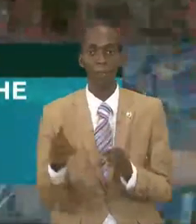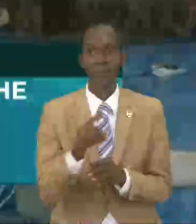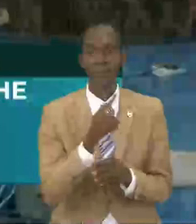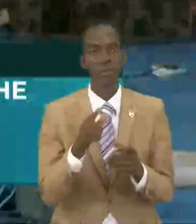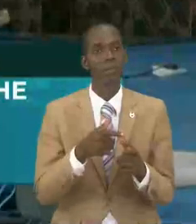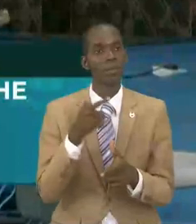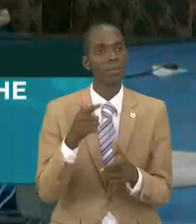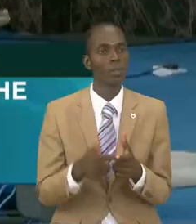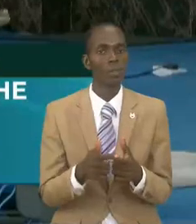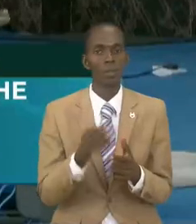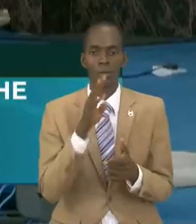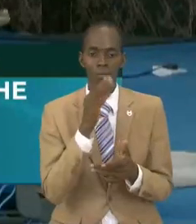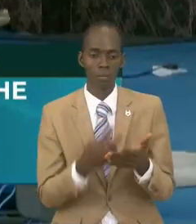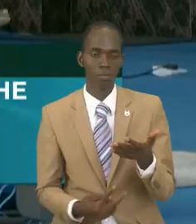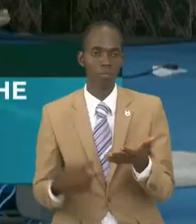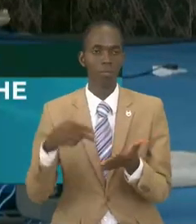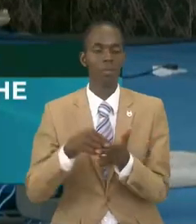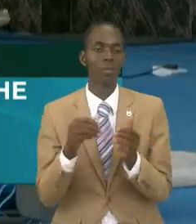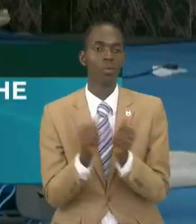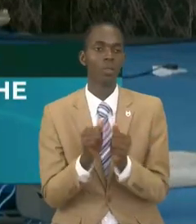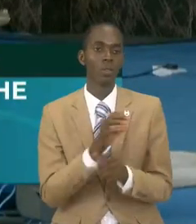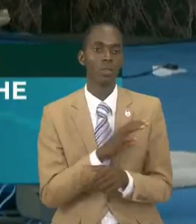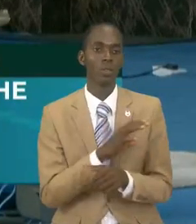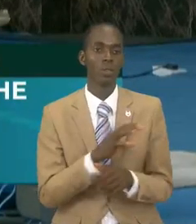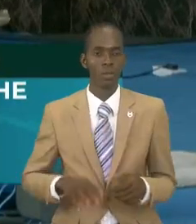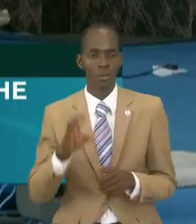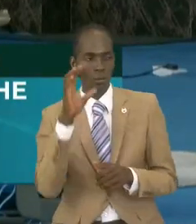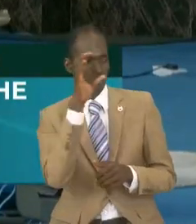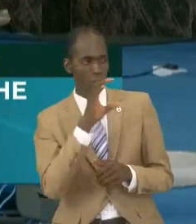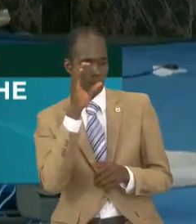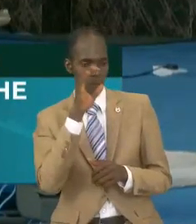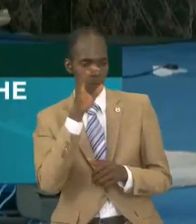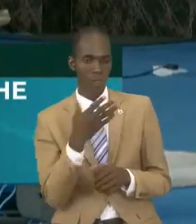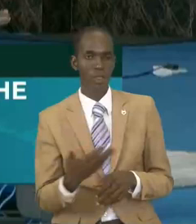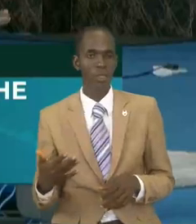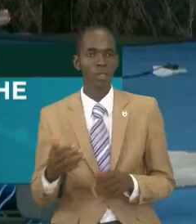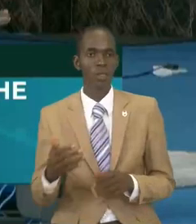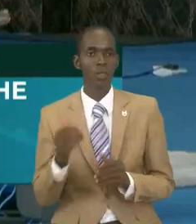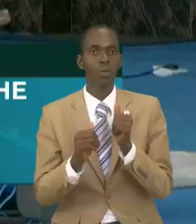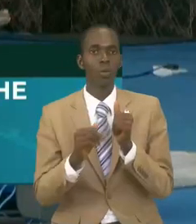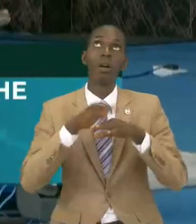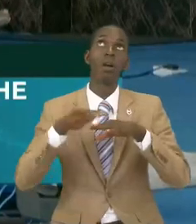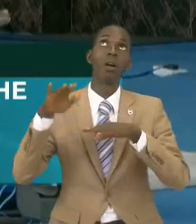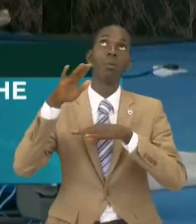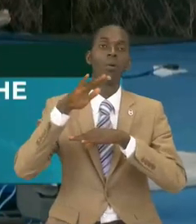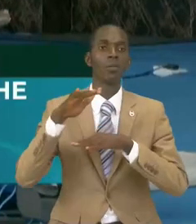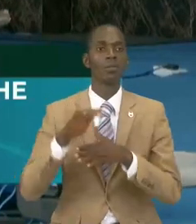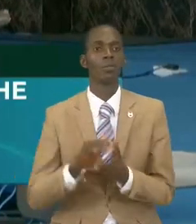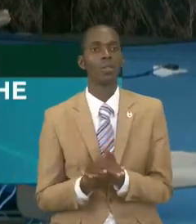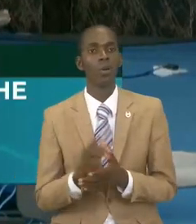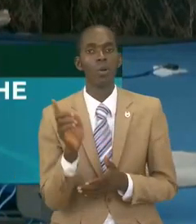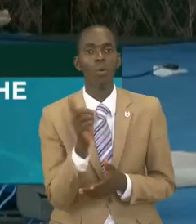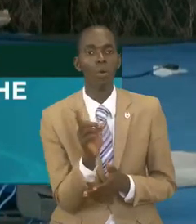donc vous êtes ressuscité avec Christ, cherchez les choses d'en haut,